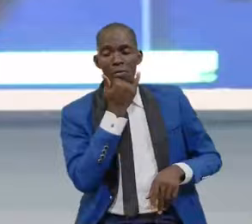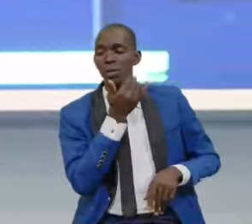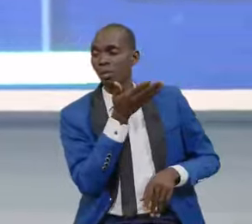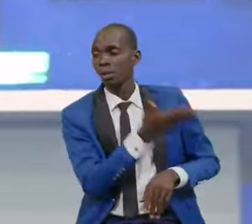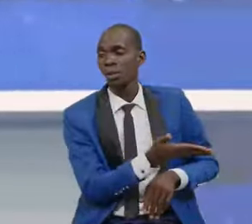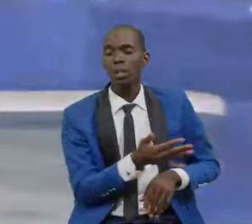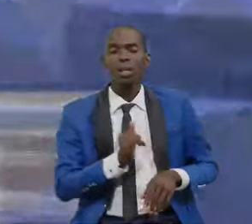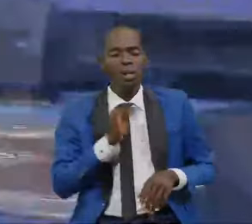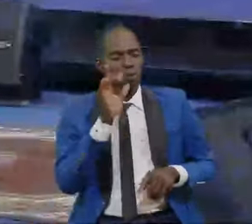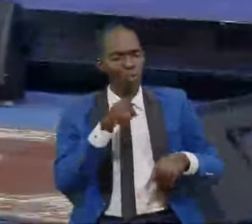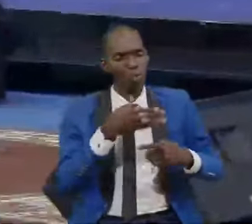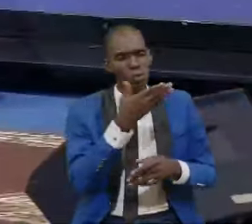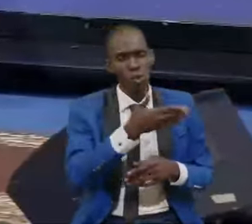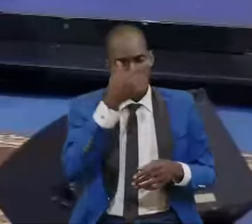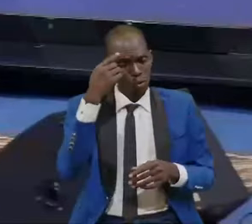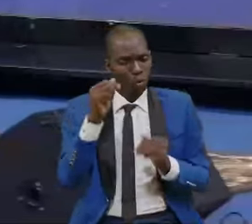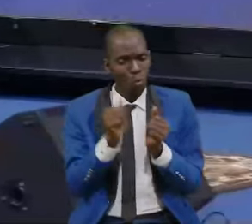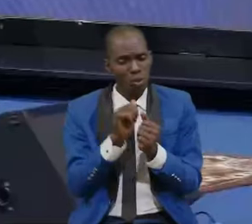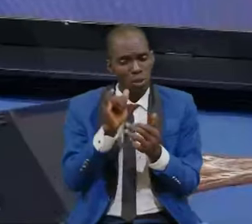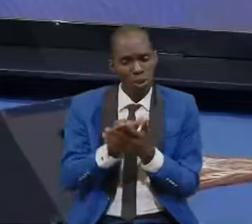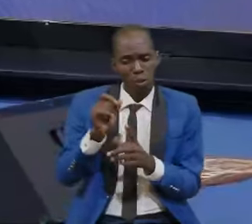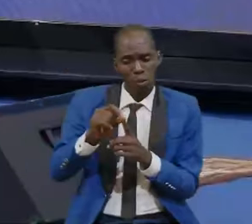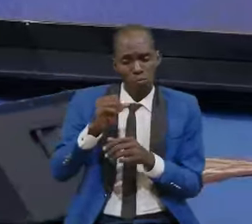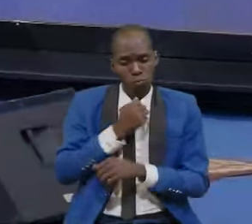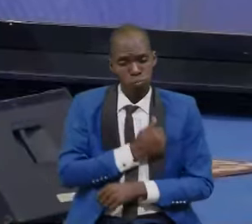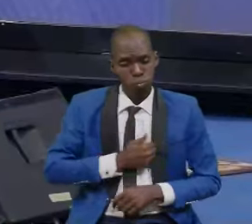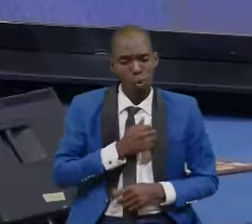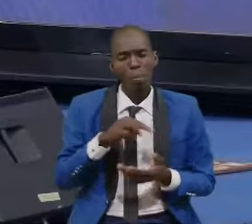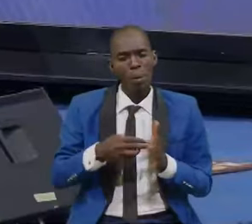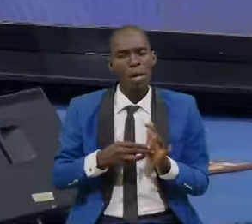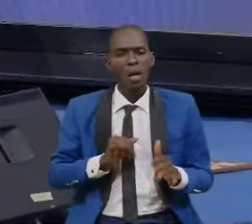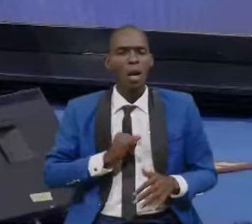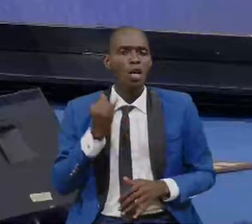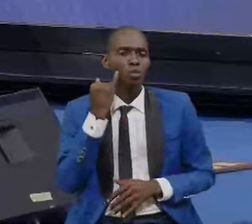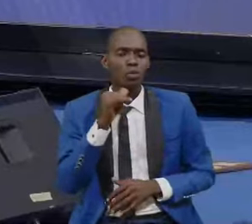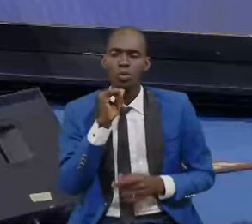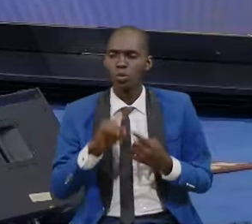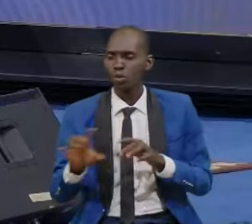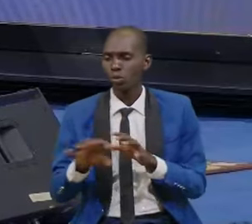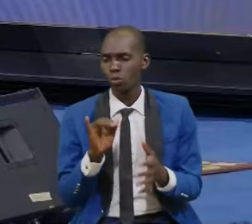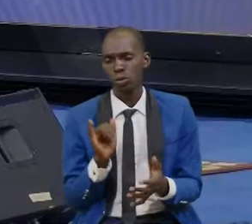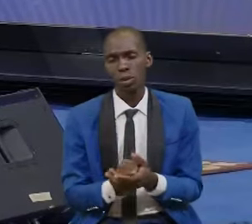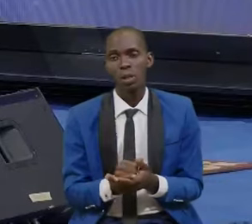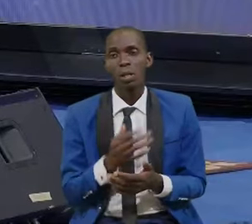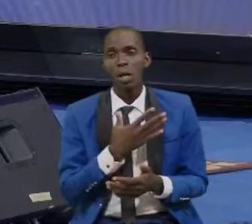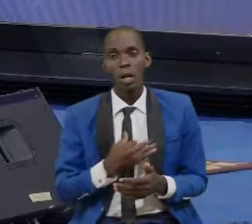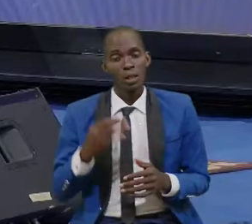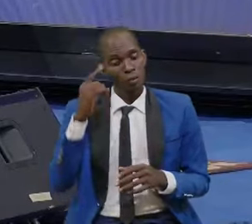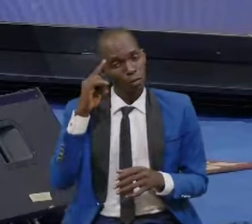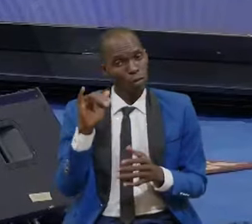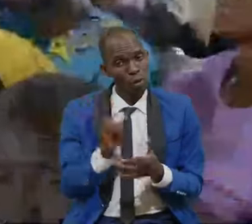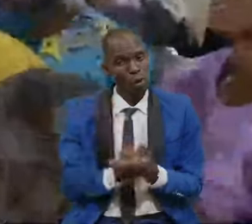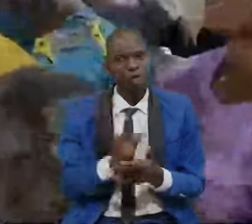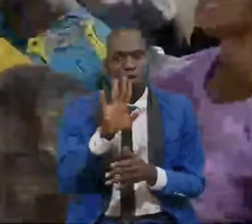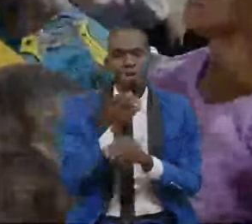parce que avec ce mot désolé, je ne devrais pas avoir fait ça. Je suis désolé pour ça. Ton salut est